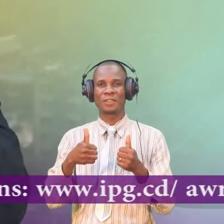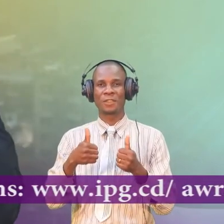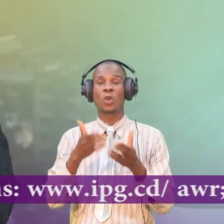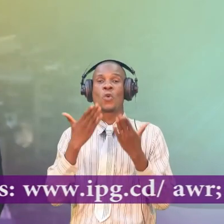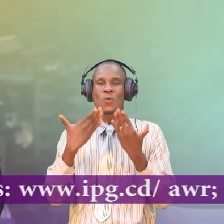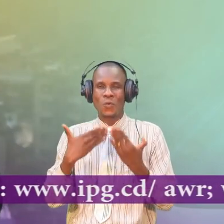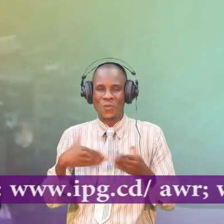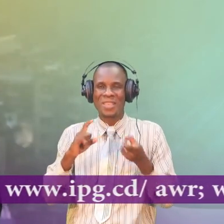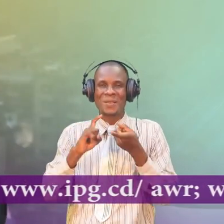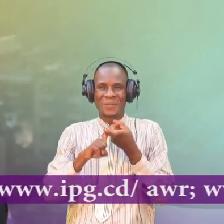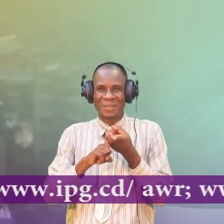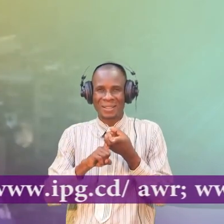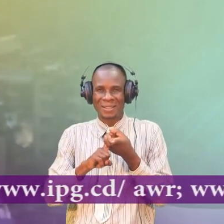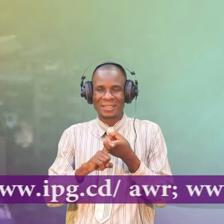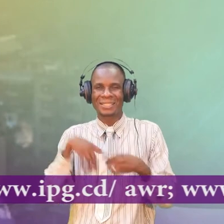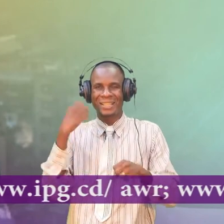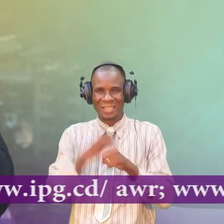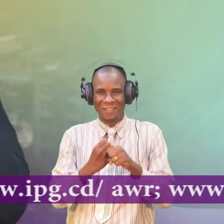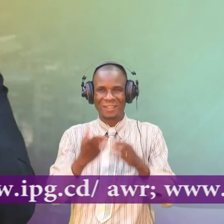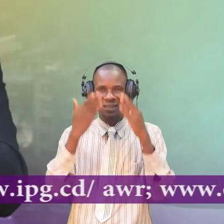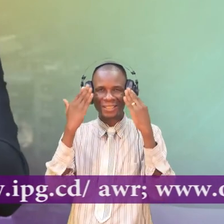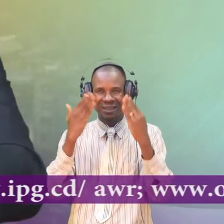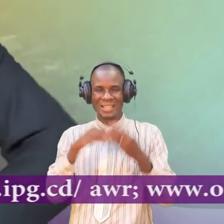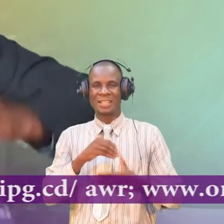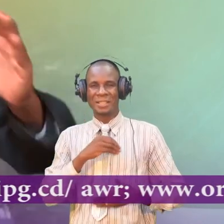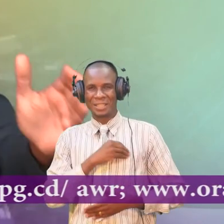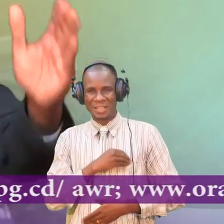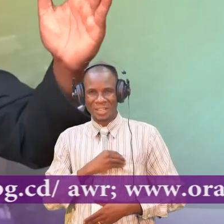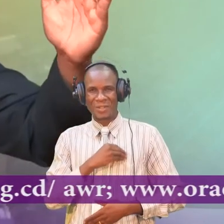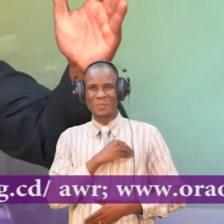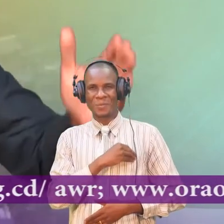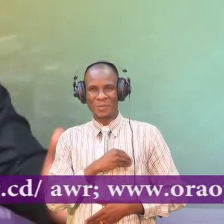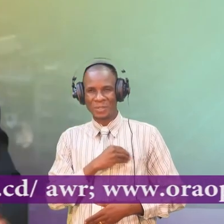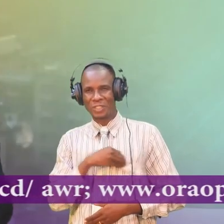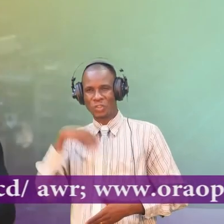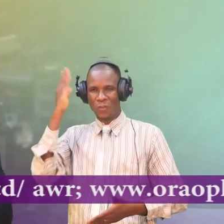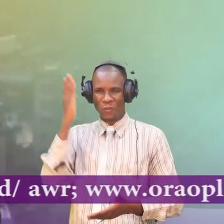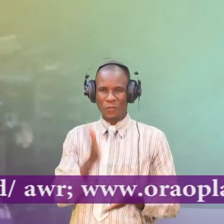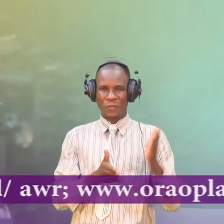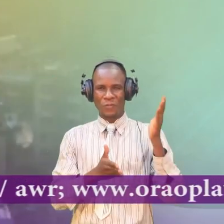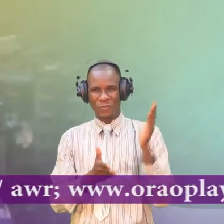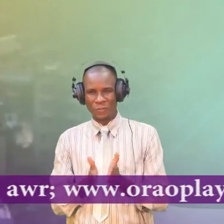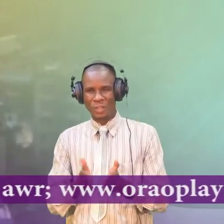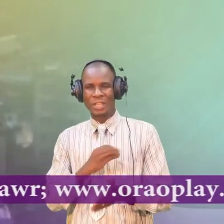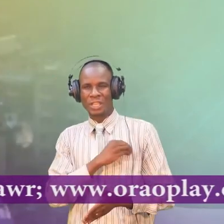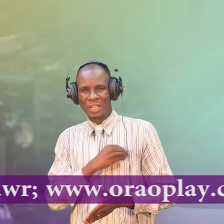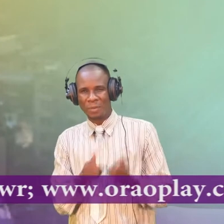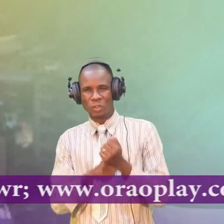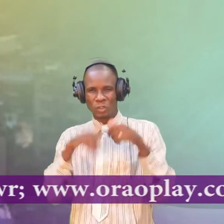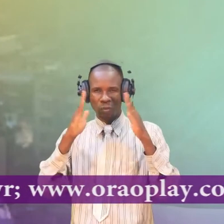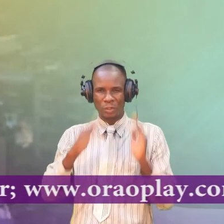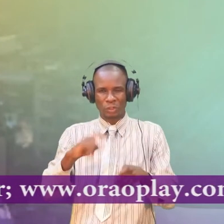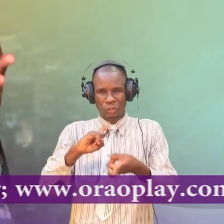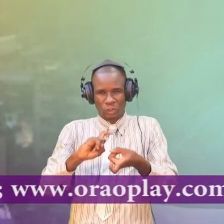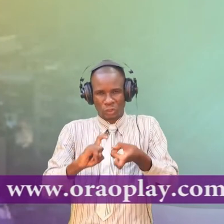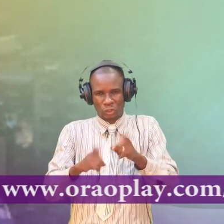unaangalia mambo mengi katika maisha ya watu. Tukiungana na Yesu Kristo na kuambatana na yeye kupitia yeye na damu yake uliyomwagika